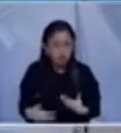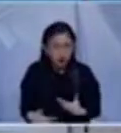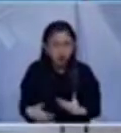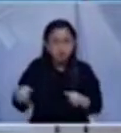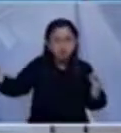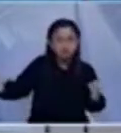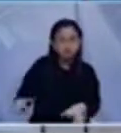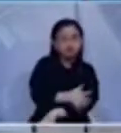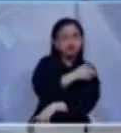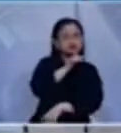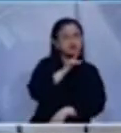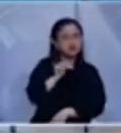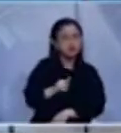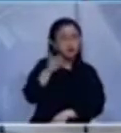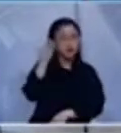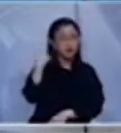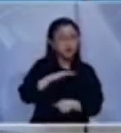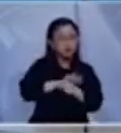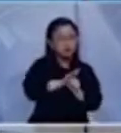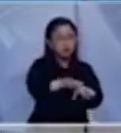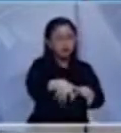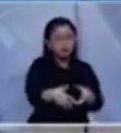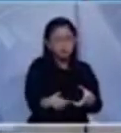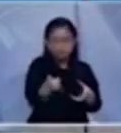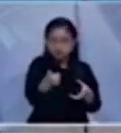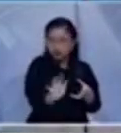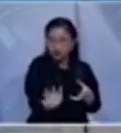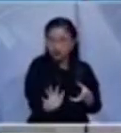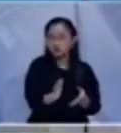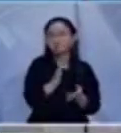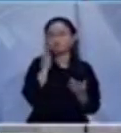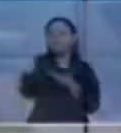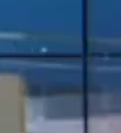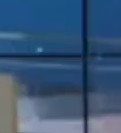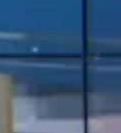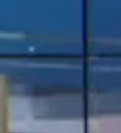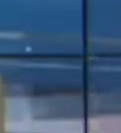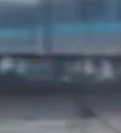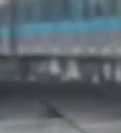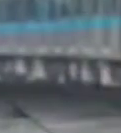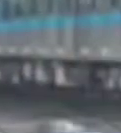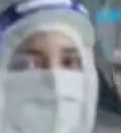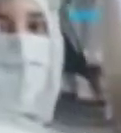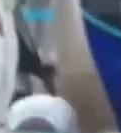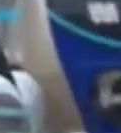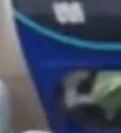penularannya sama dahsyatnya dengan virus COVID-19? Kita lihat yuk.